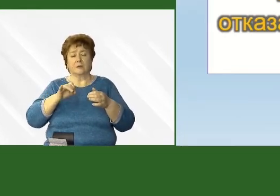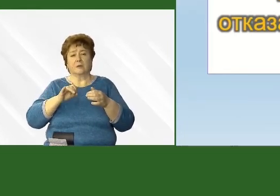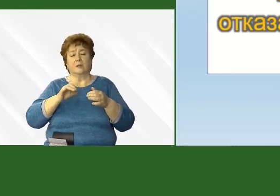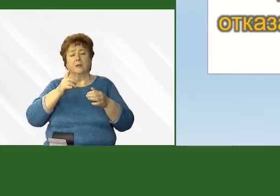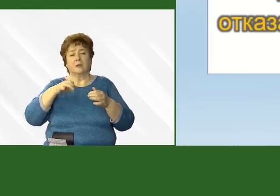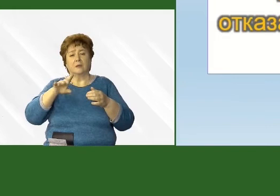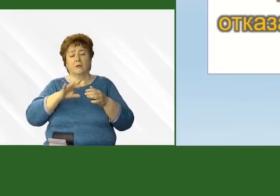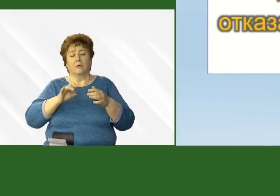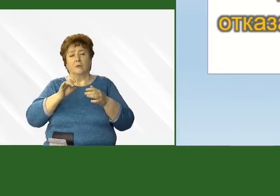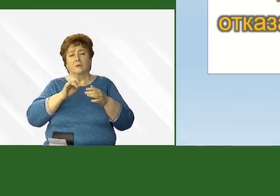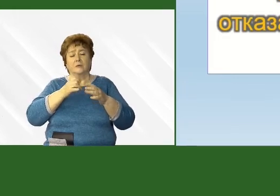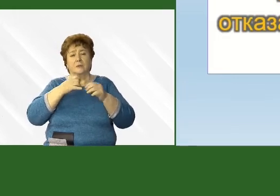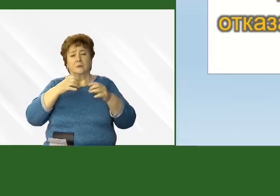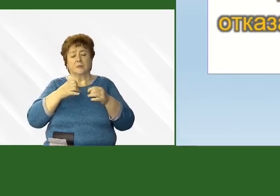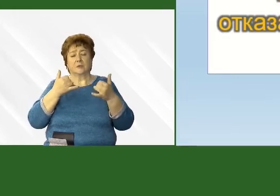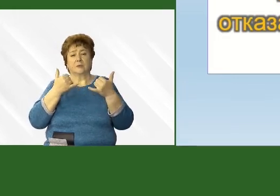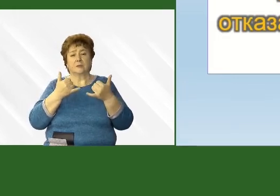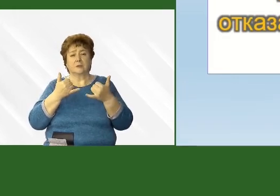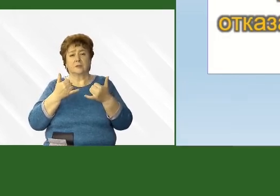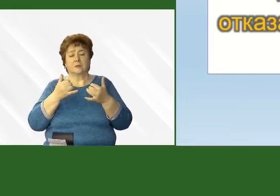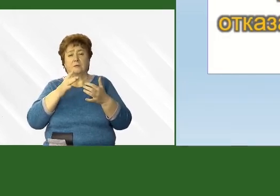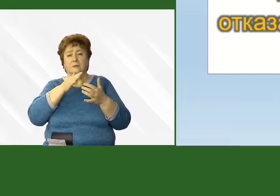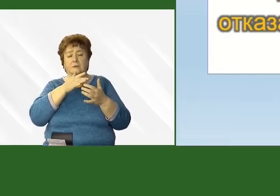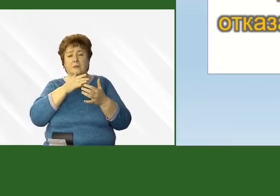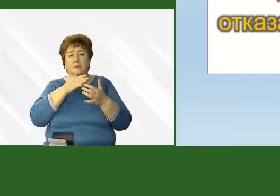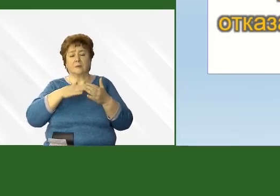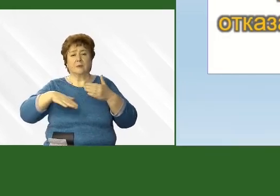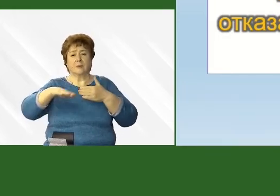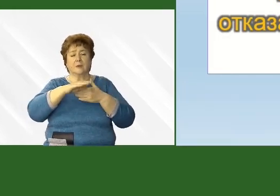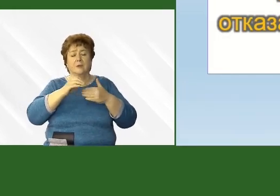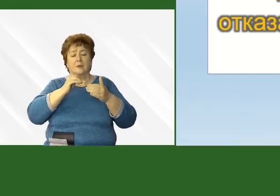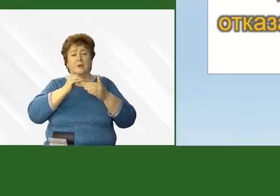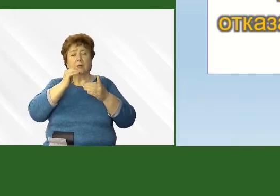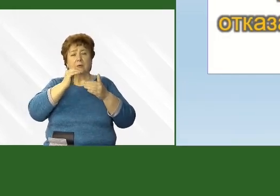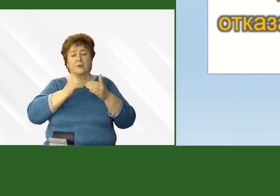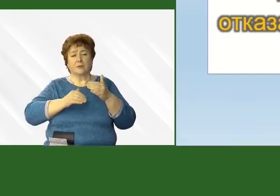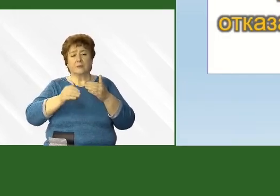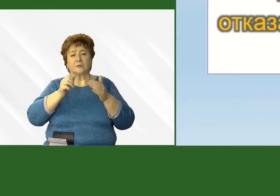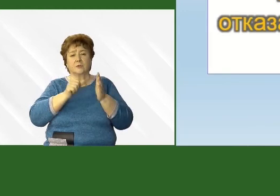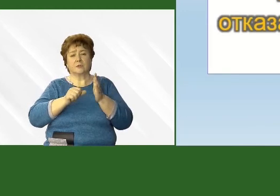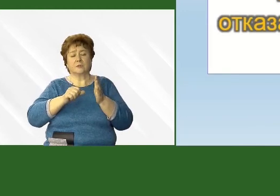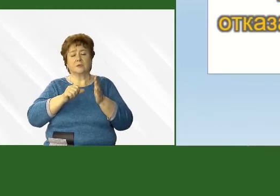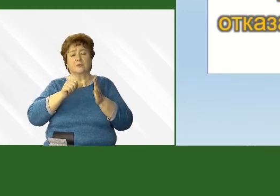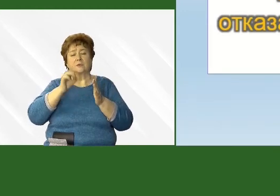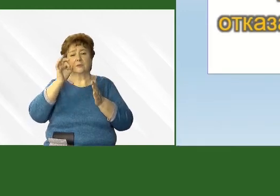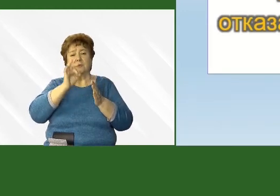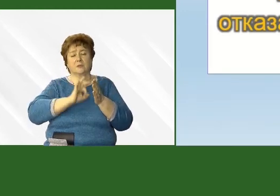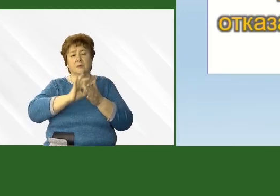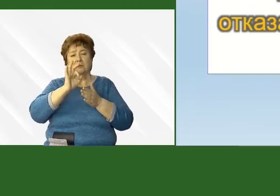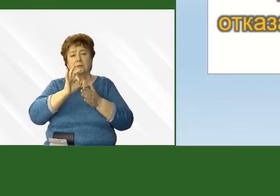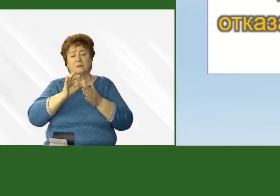Земли. В настоящее время территориальные претензии к югу от параллели 60 градусов южной